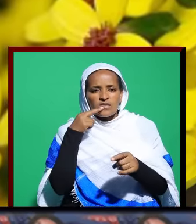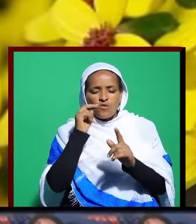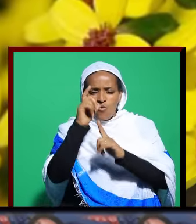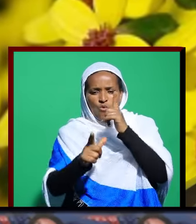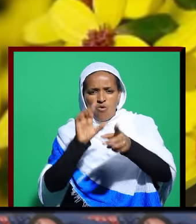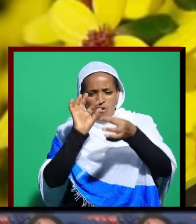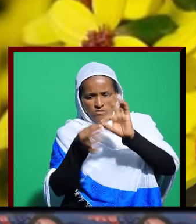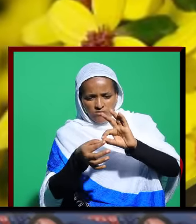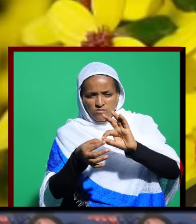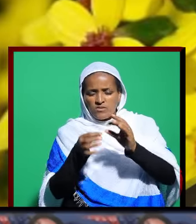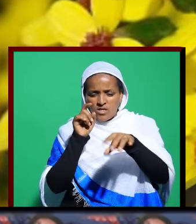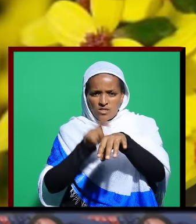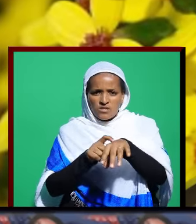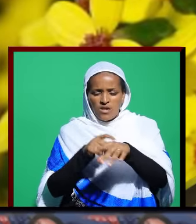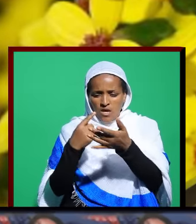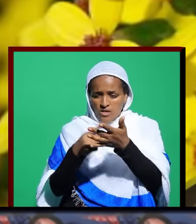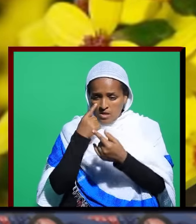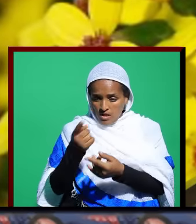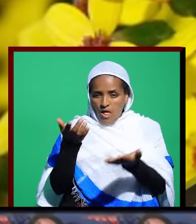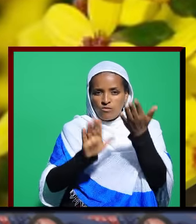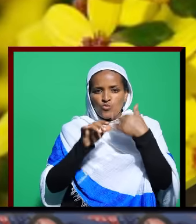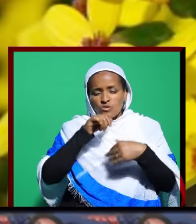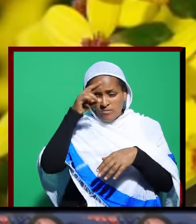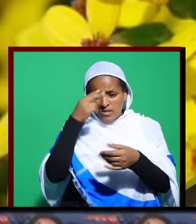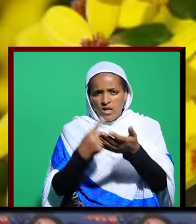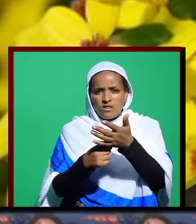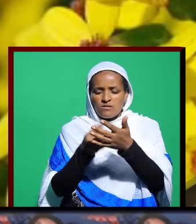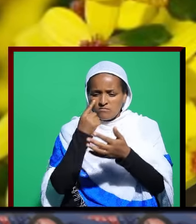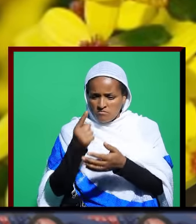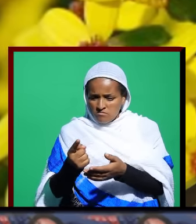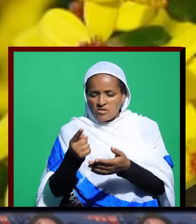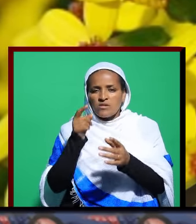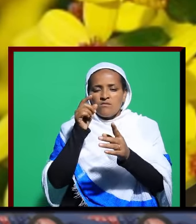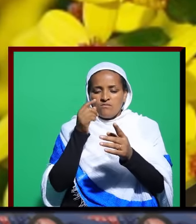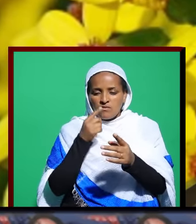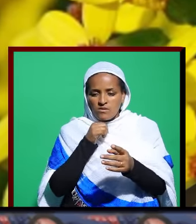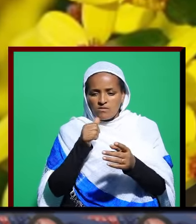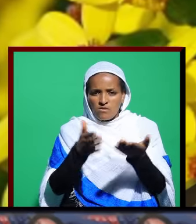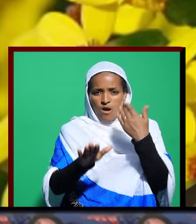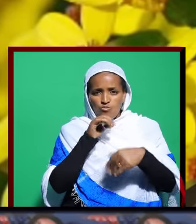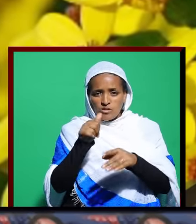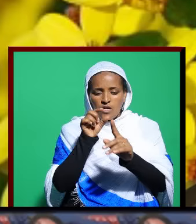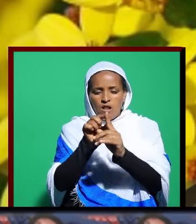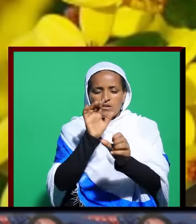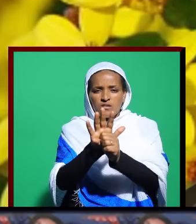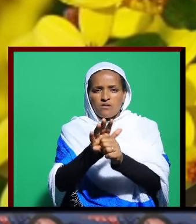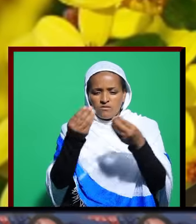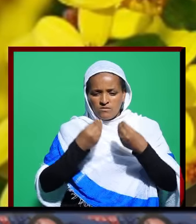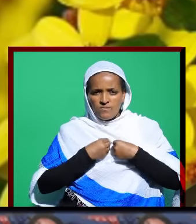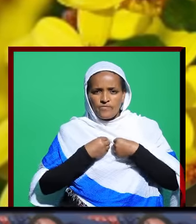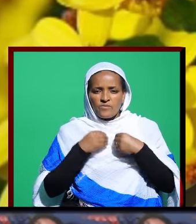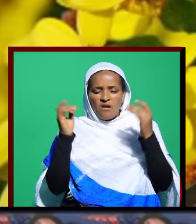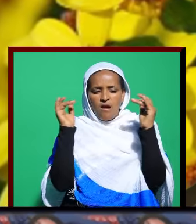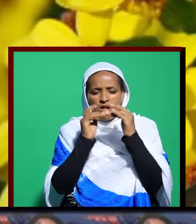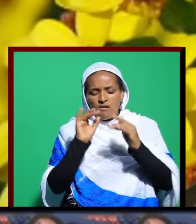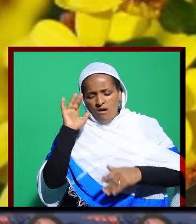ሲተረጉም ማለት ነው፣ ይህን ሳታይ አትሞትም በተባለው መሰረት ሳያይ እንደማይሞት ቃል ኪዳን ስለተሰጠው እስከ 500 ዘመን ድረስ